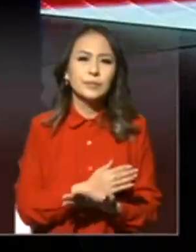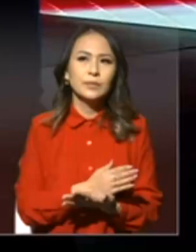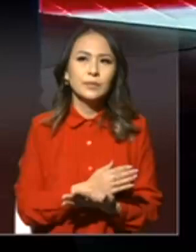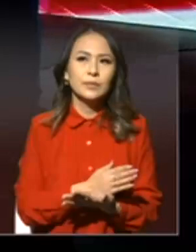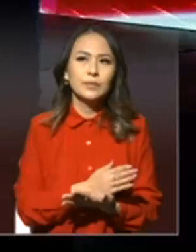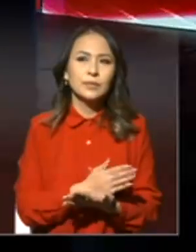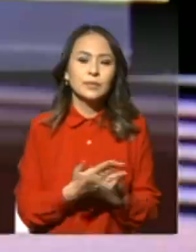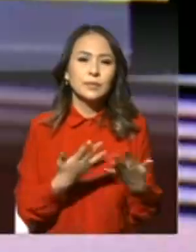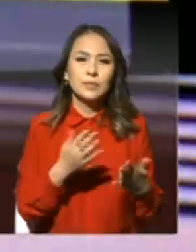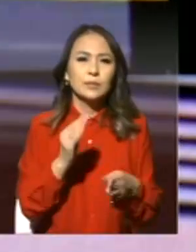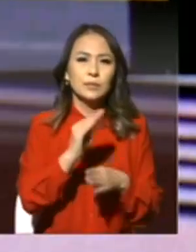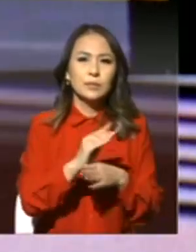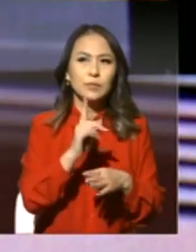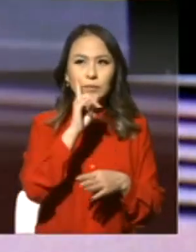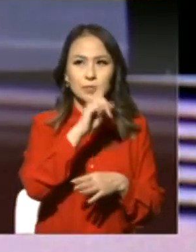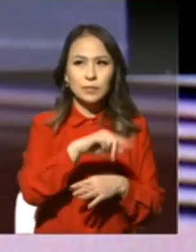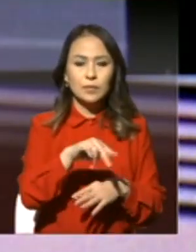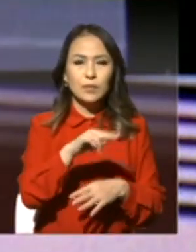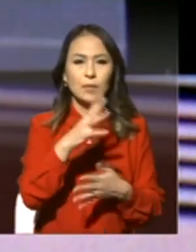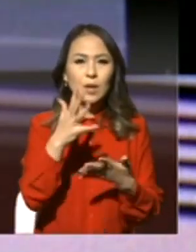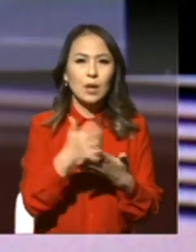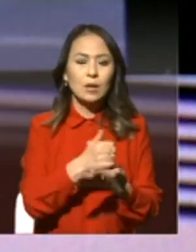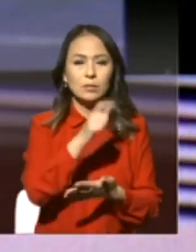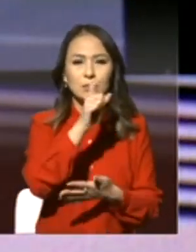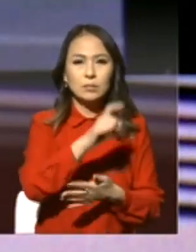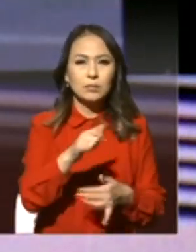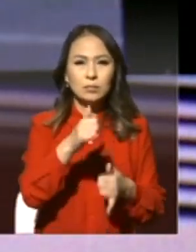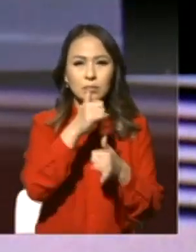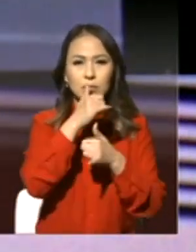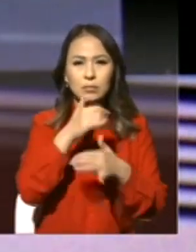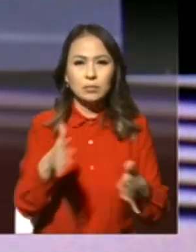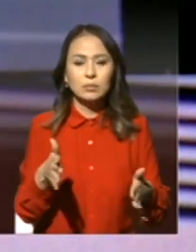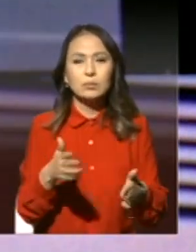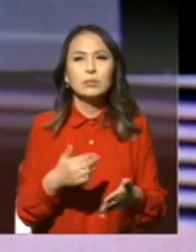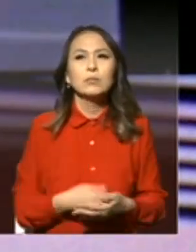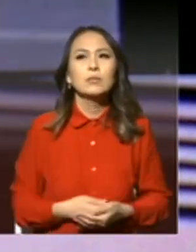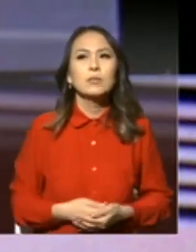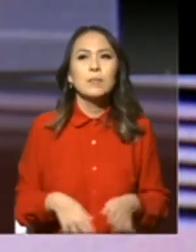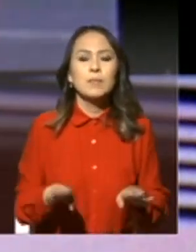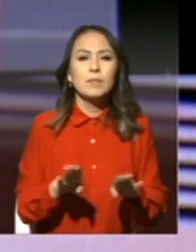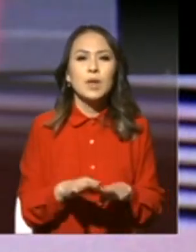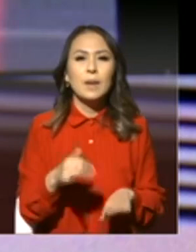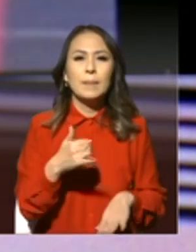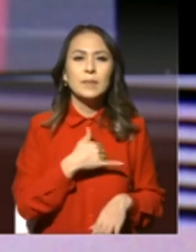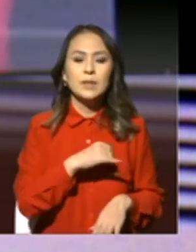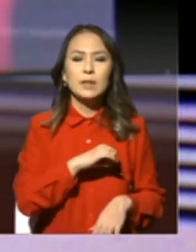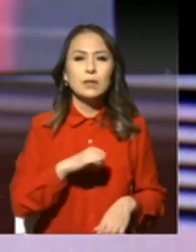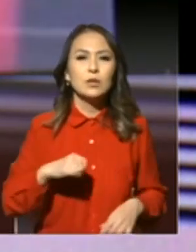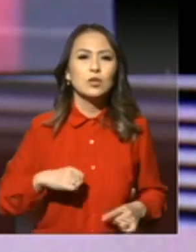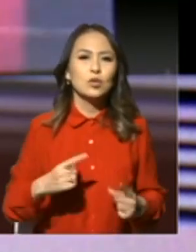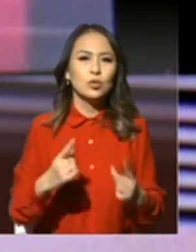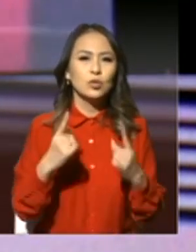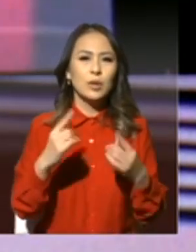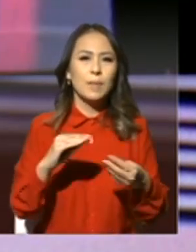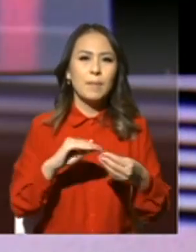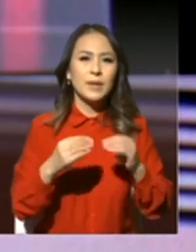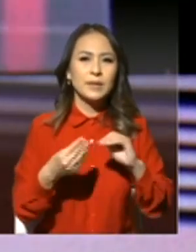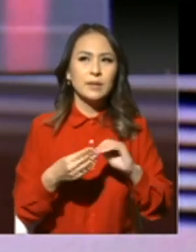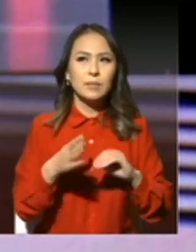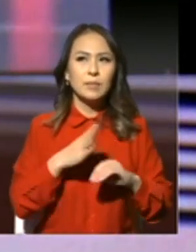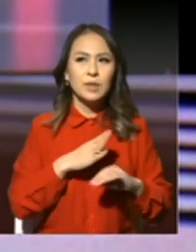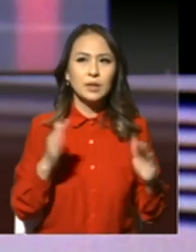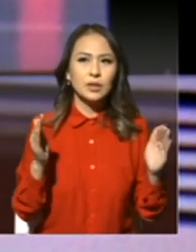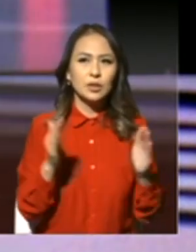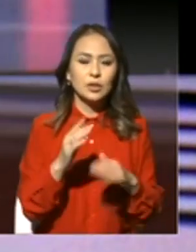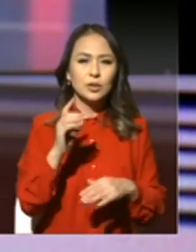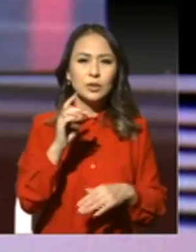еңбектерін көтермейтін болсаңыздар, ертең адам таба алмайсыңдар, жұмыскер таба алмайсыңдар. Бірақ бізде ең үлкен мәселе, ана кіші